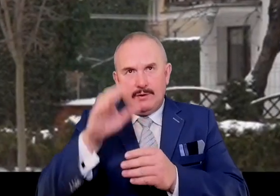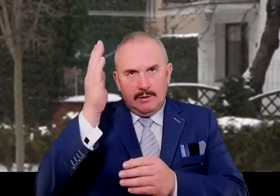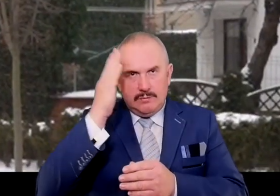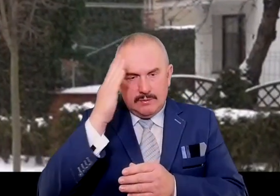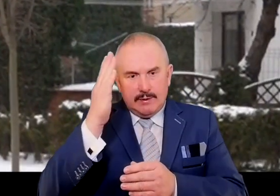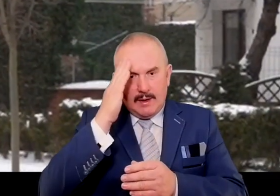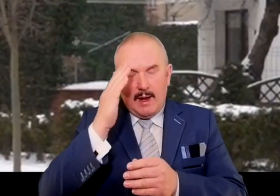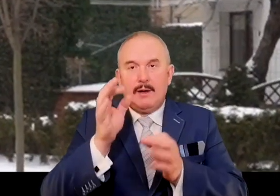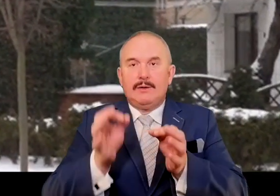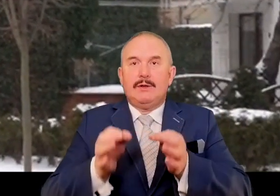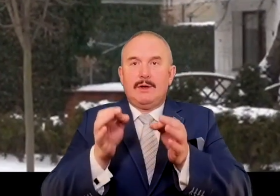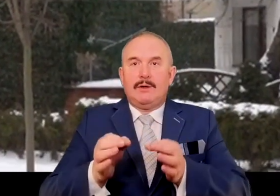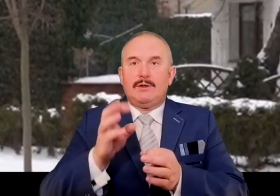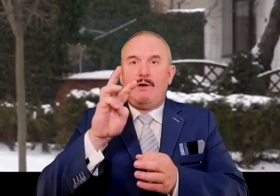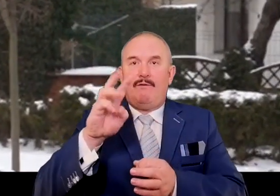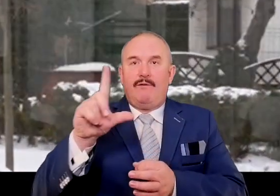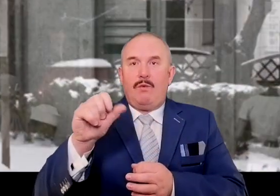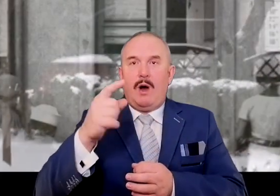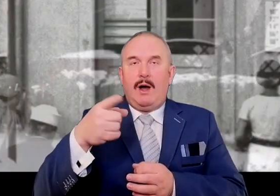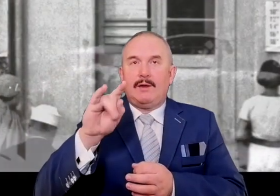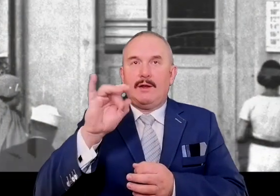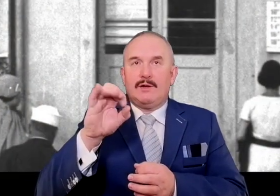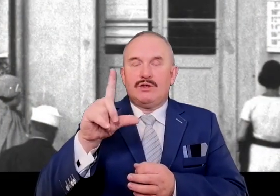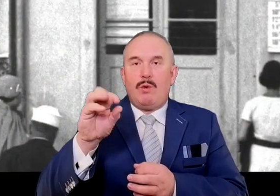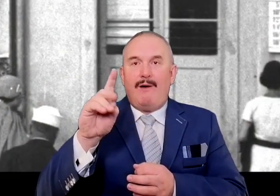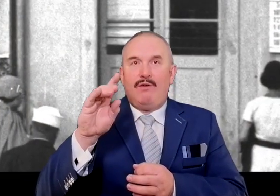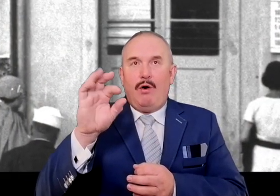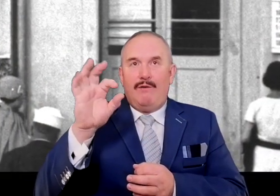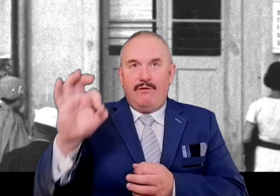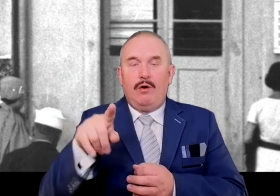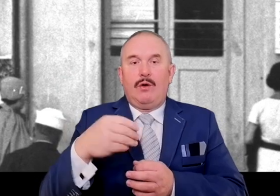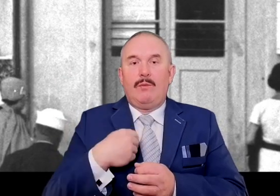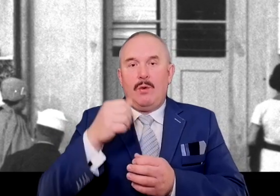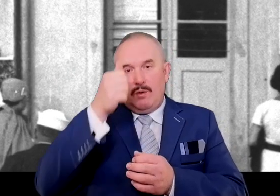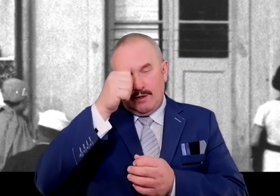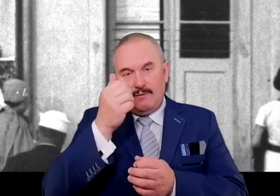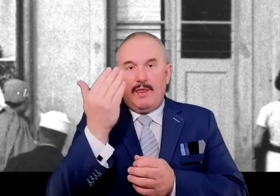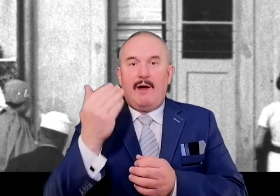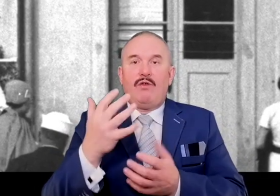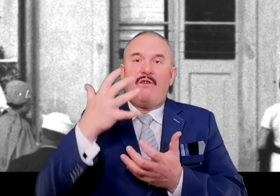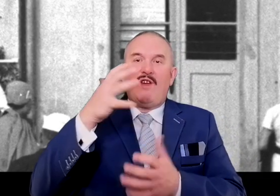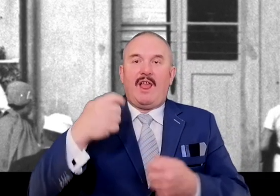części dzisiejszego Władysławowa w okresie międzywojennym Wielkiej Wsi.